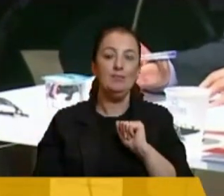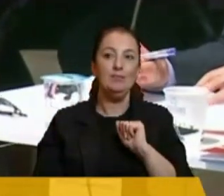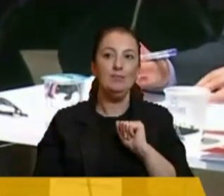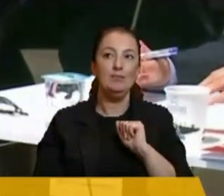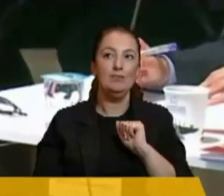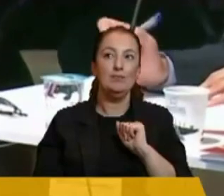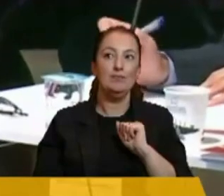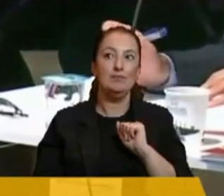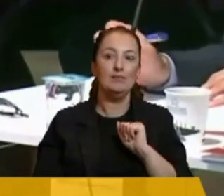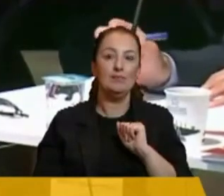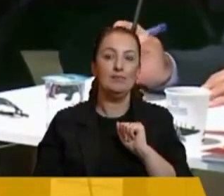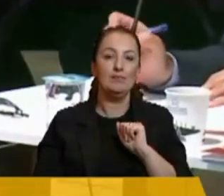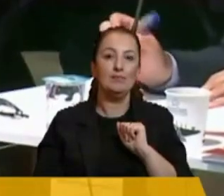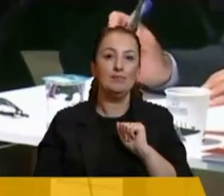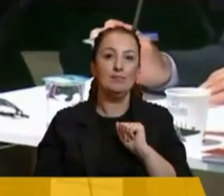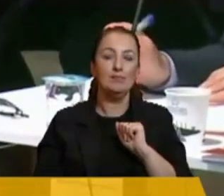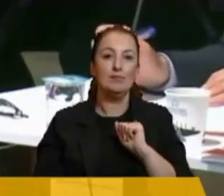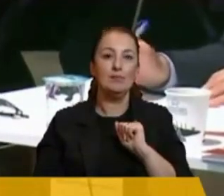efendim